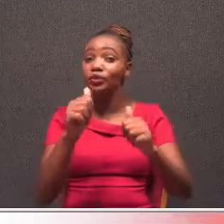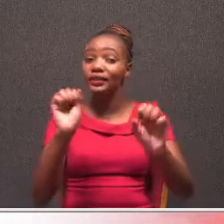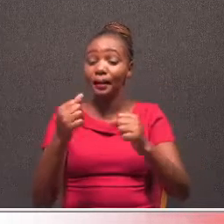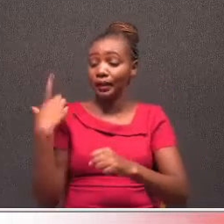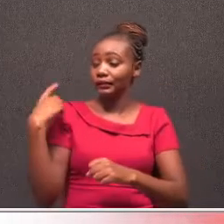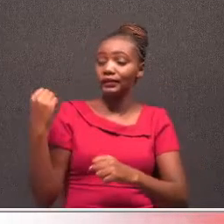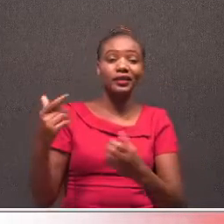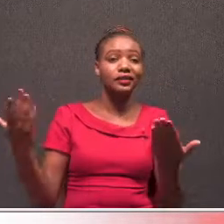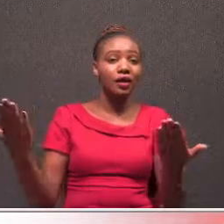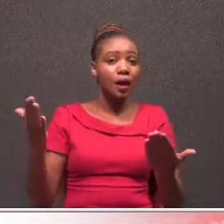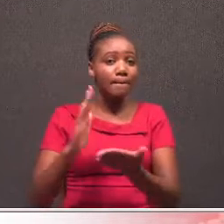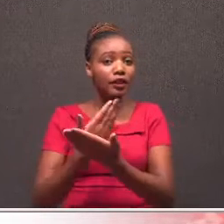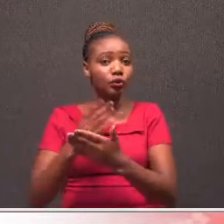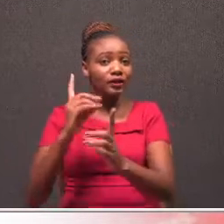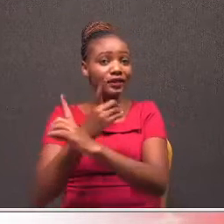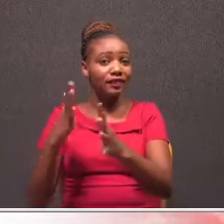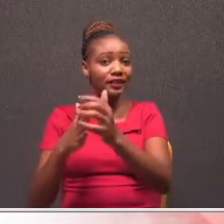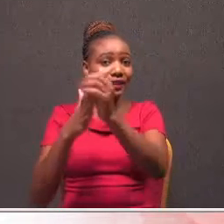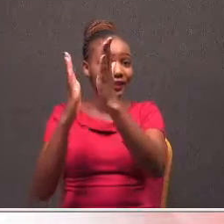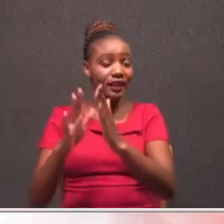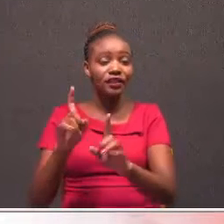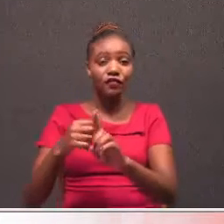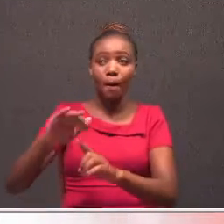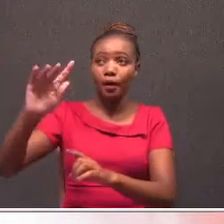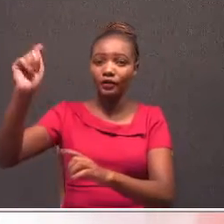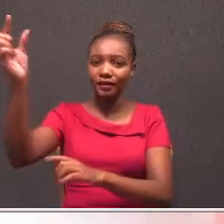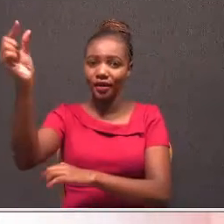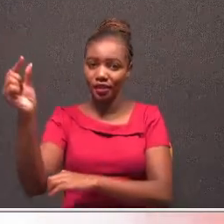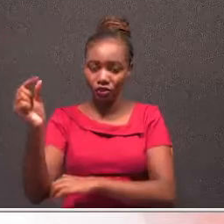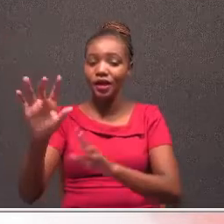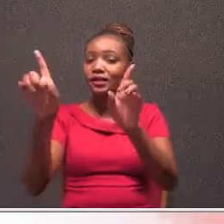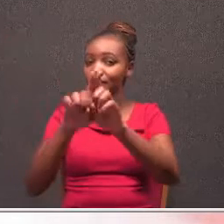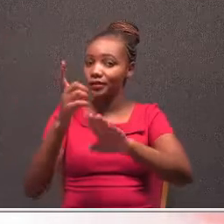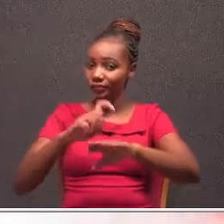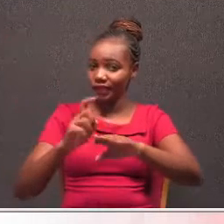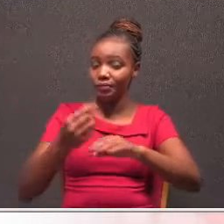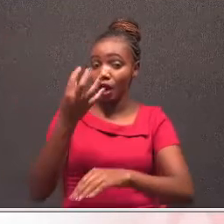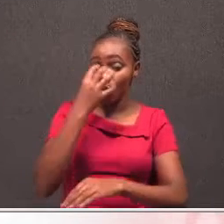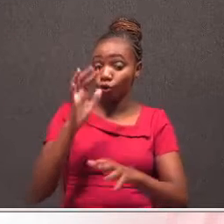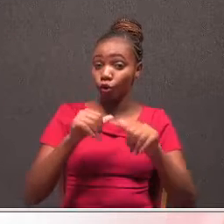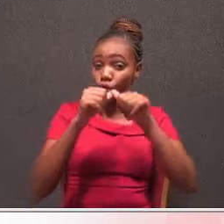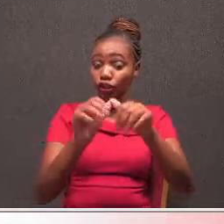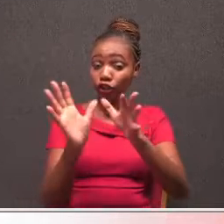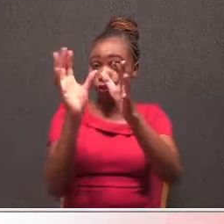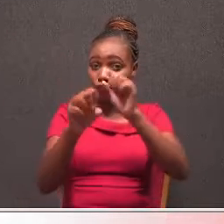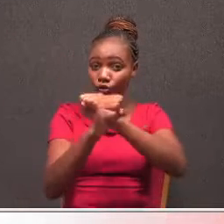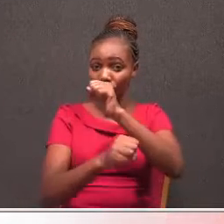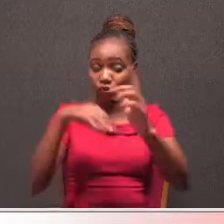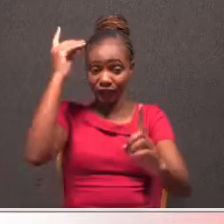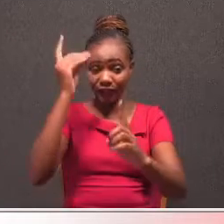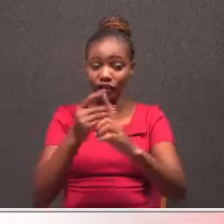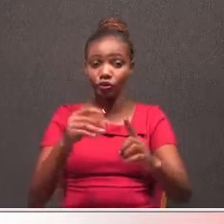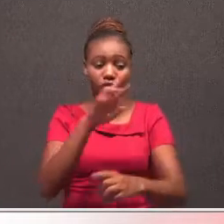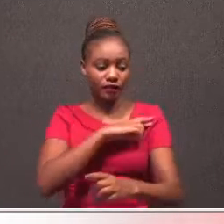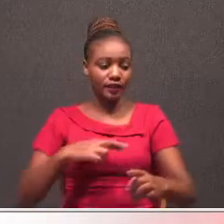hivi majuzi kati ya viongozi mbalimbali na mabwenyenye kutoka eneo la Mlima Kenya. Wakati huo huo, Ruto ameendelea kuunga mkono hatua ya viongozi